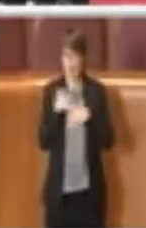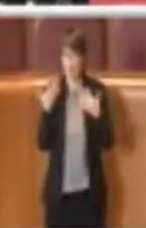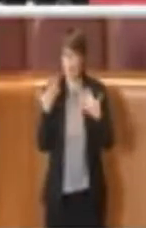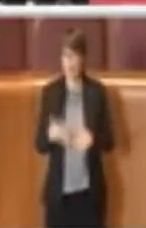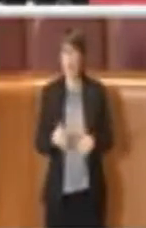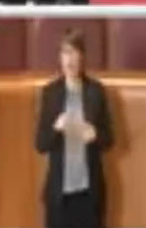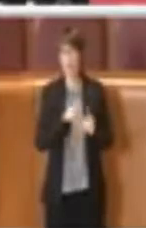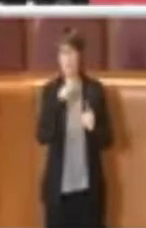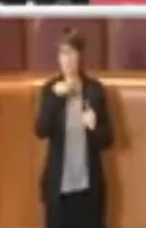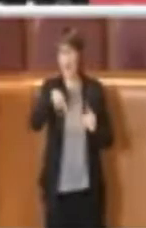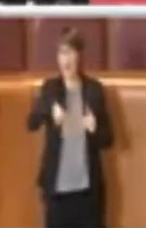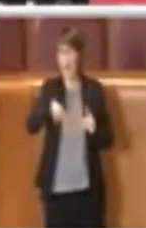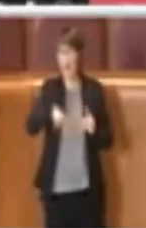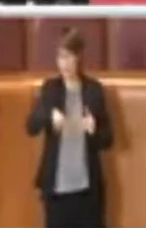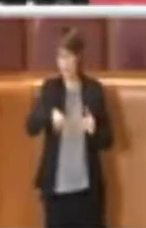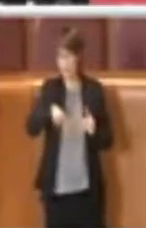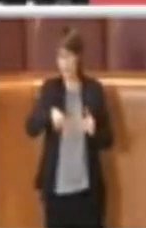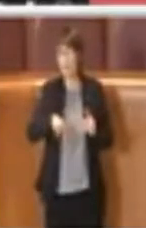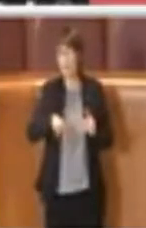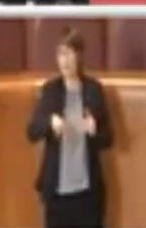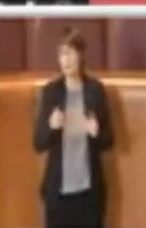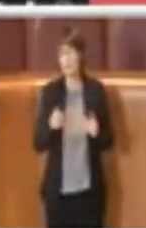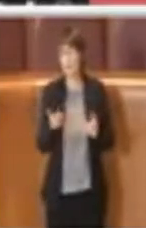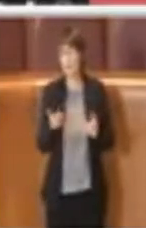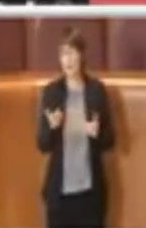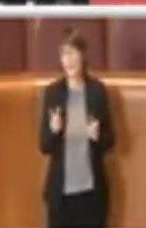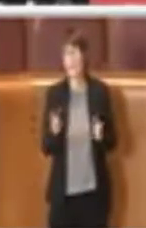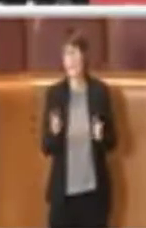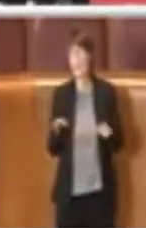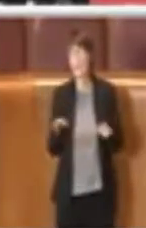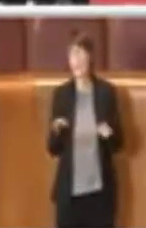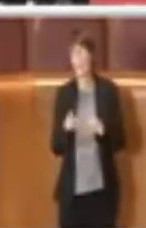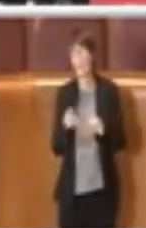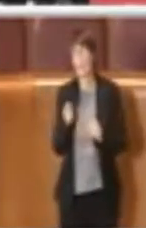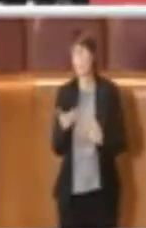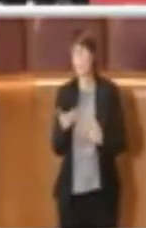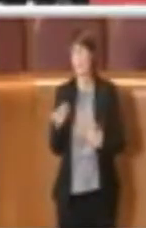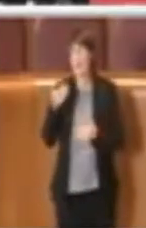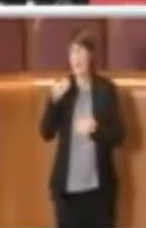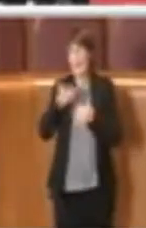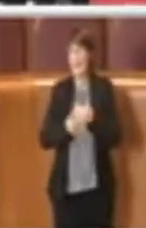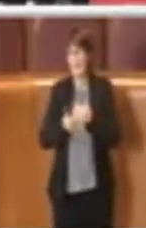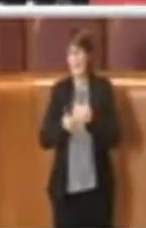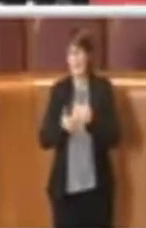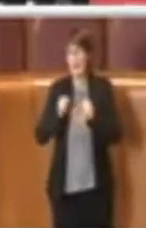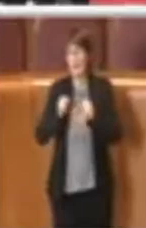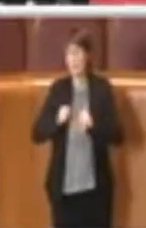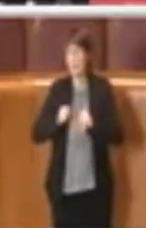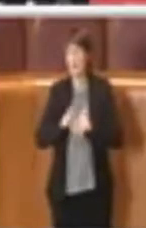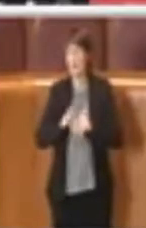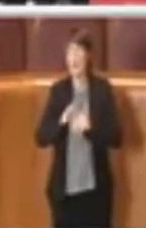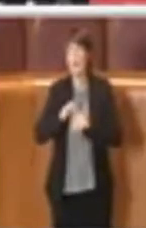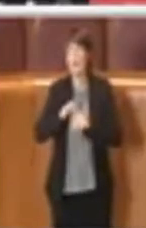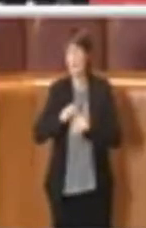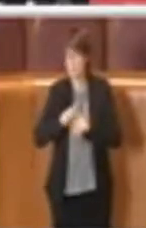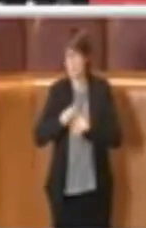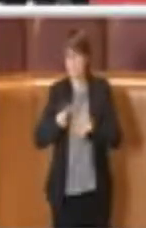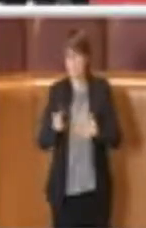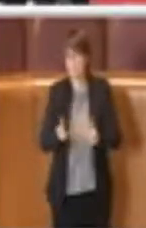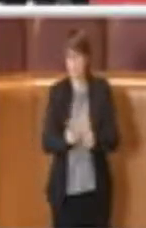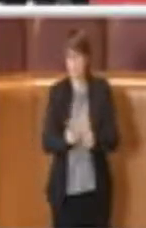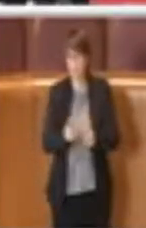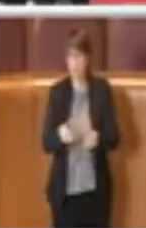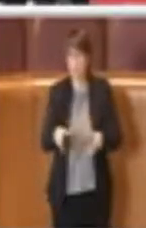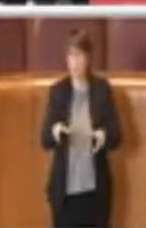comunque limitano le capacità di recupero delle imprese, sono loro e quindi diciamo umanamente comprendiamo